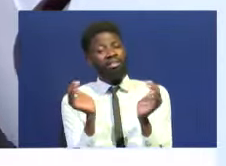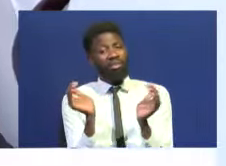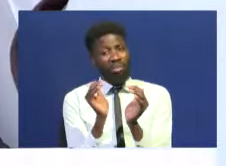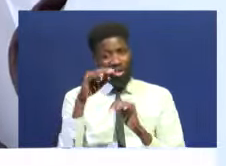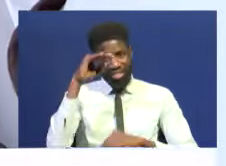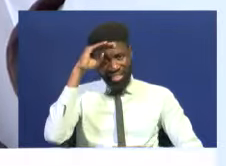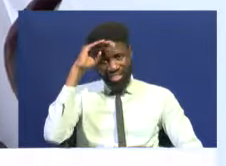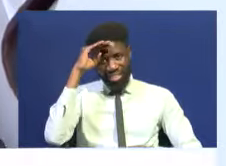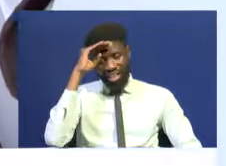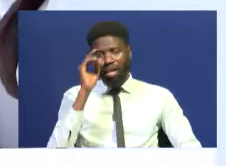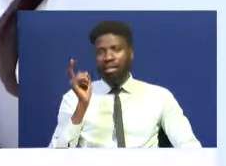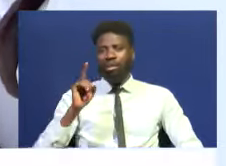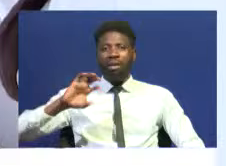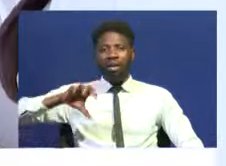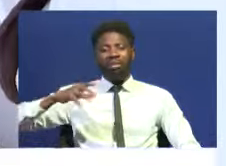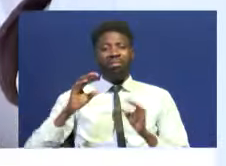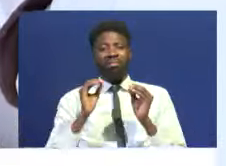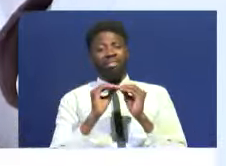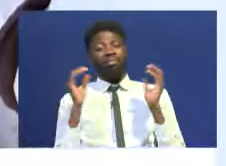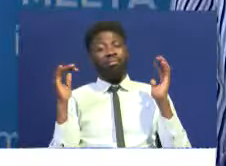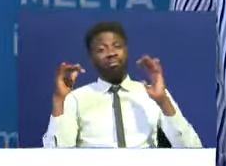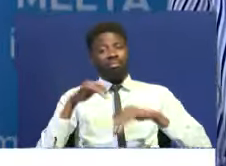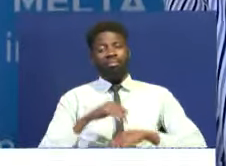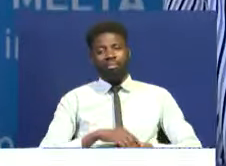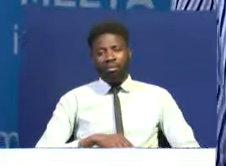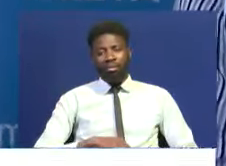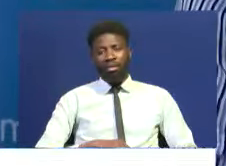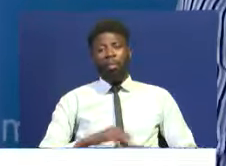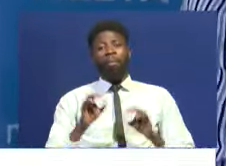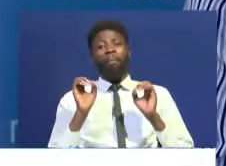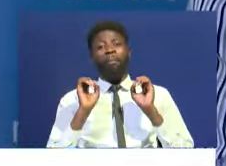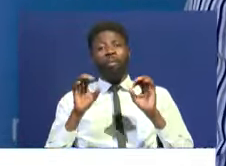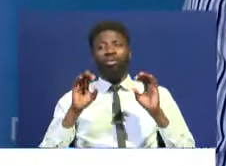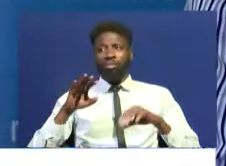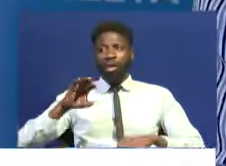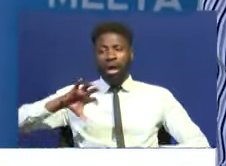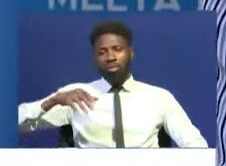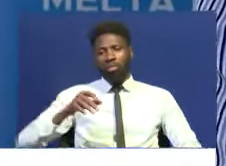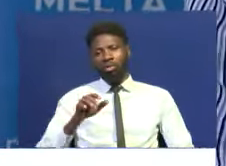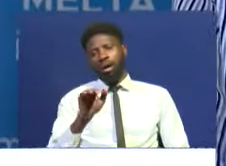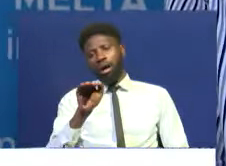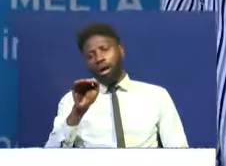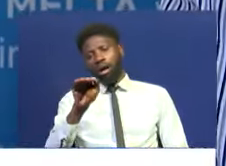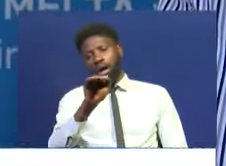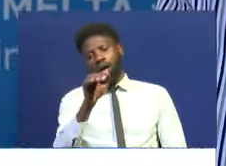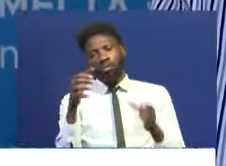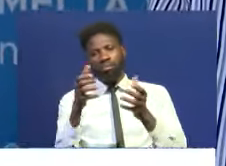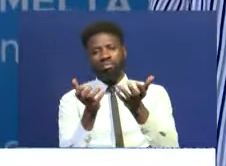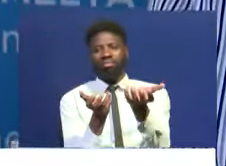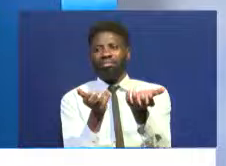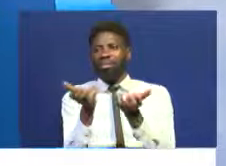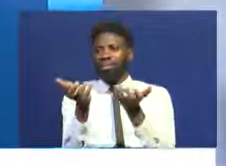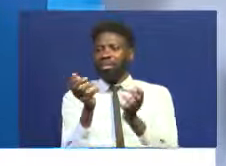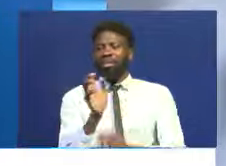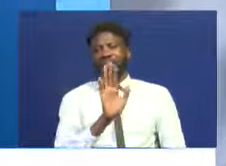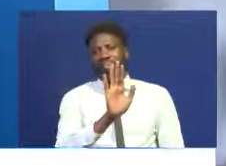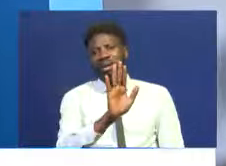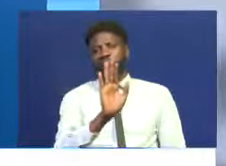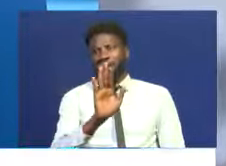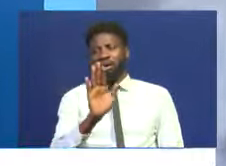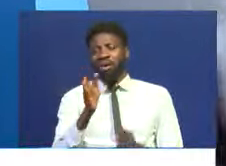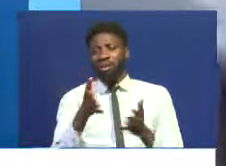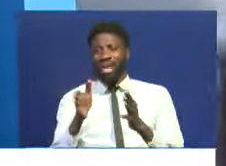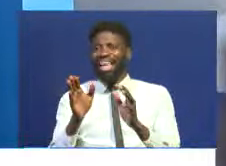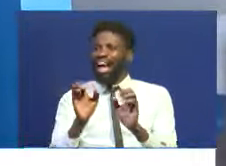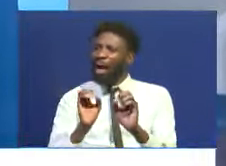vileo katika kaunti ya Nairobi, wawakilishi wa serikali ya kaunti walitoa changamoto kwa wafanyabiashara kuimarisha mbinu za kupunguza